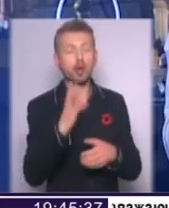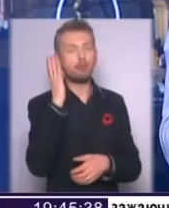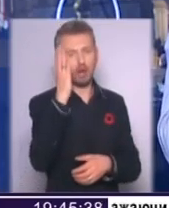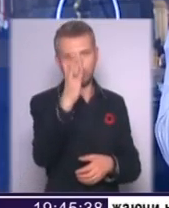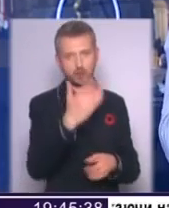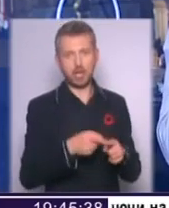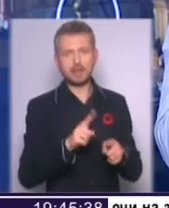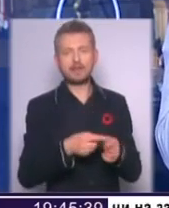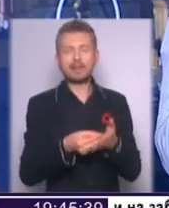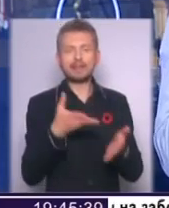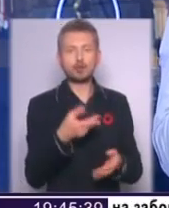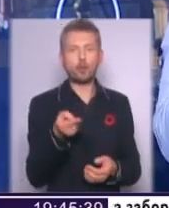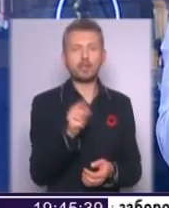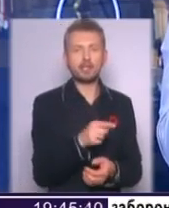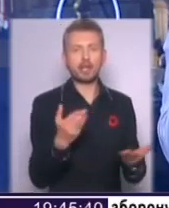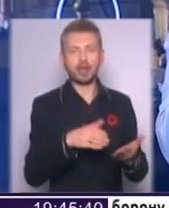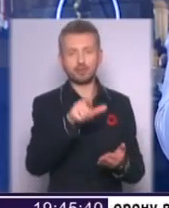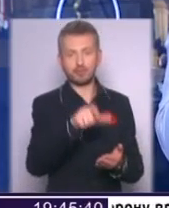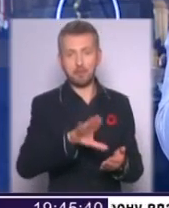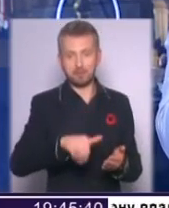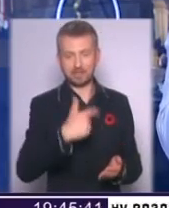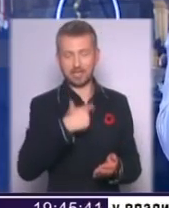це так. цінності ті, які він після себе